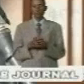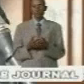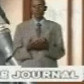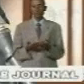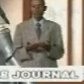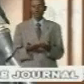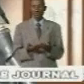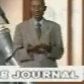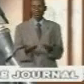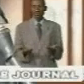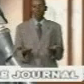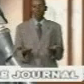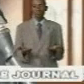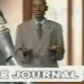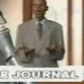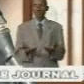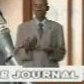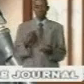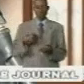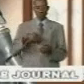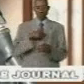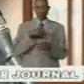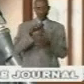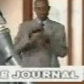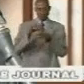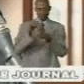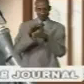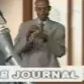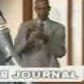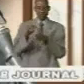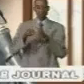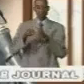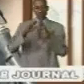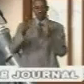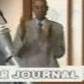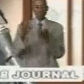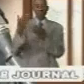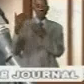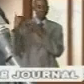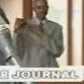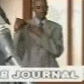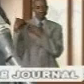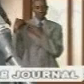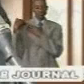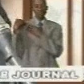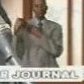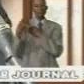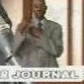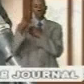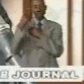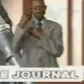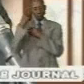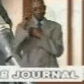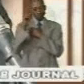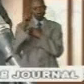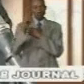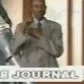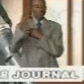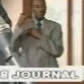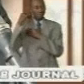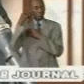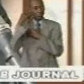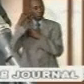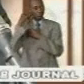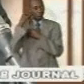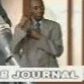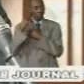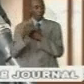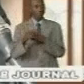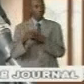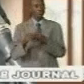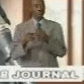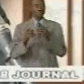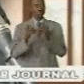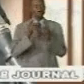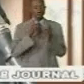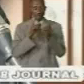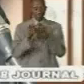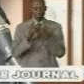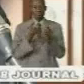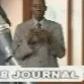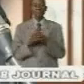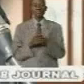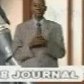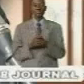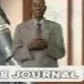Premier ministre. Nous avons donc pu mobiliser les secteurs, on les a sensibilisés,